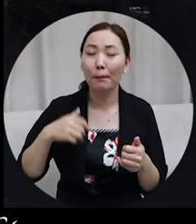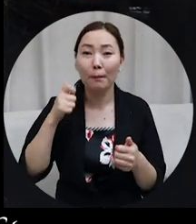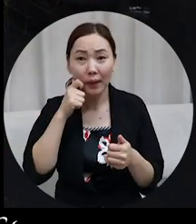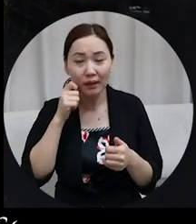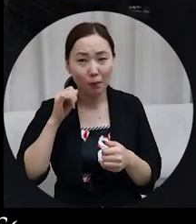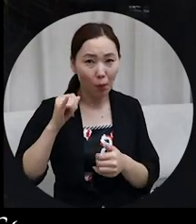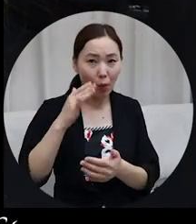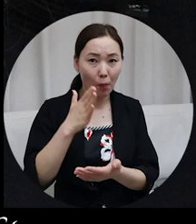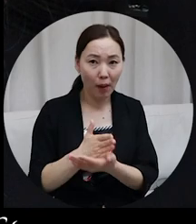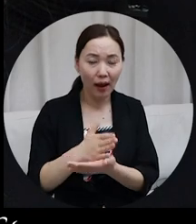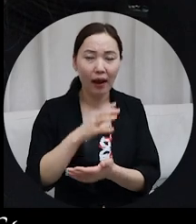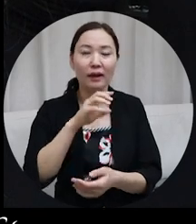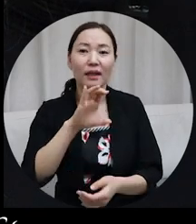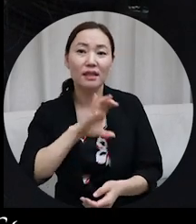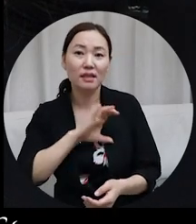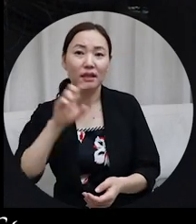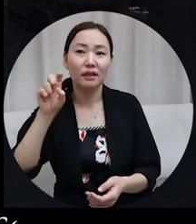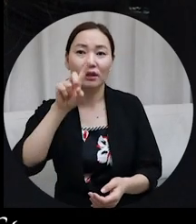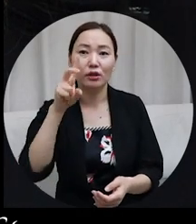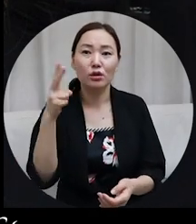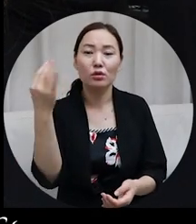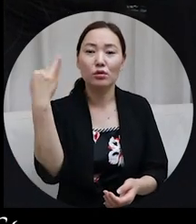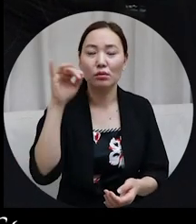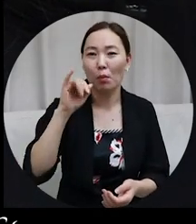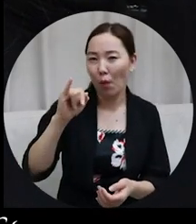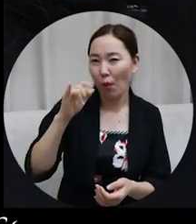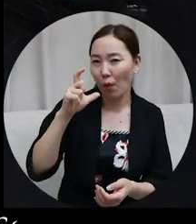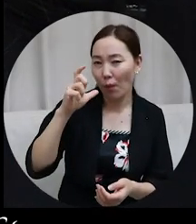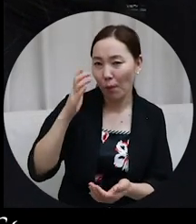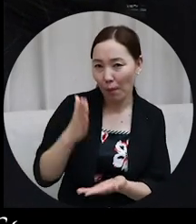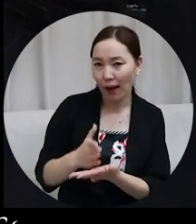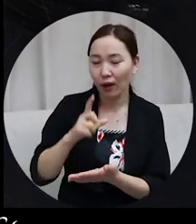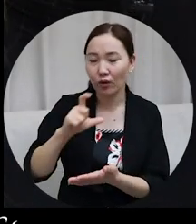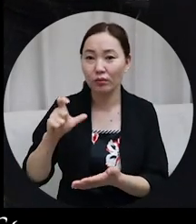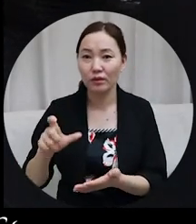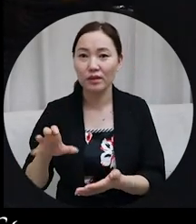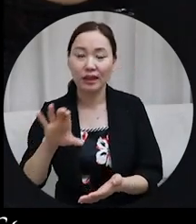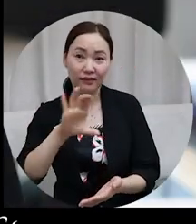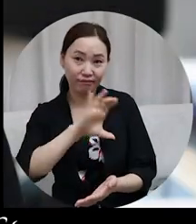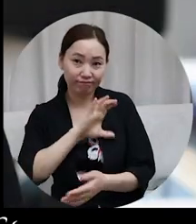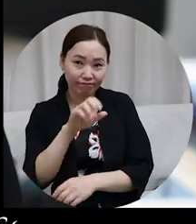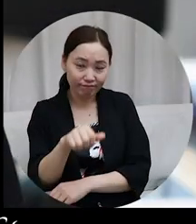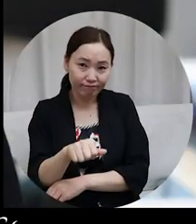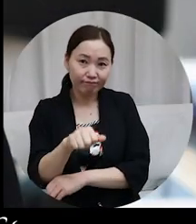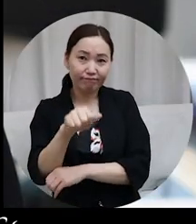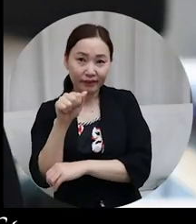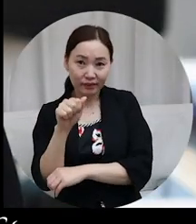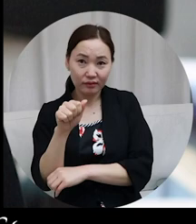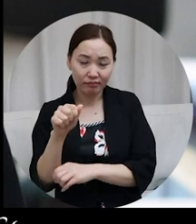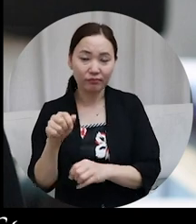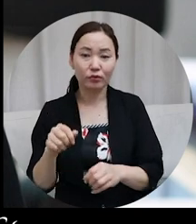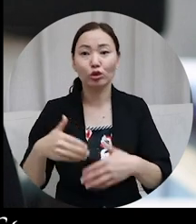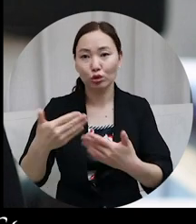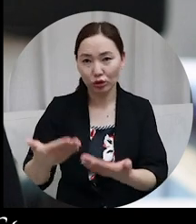муу байгаа тийм өвчтөн үн сэтгэл зүйн одоо хэцүү үнд бол аюу тийм сэтгэл төрүүлт юм байна лээ зүгээр нэг